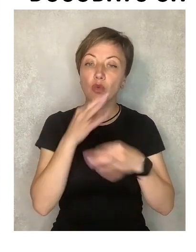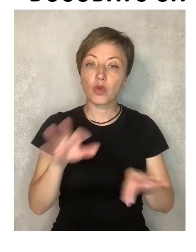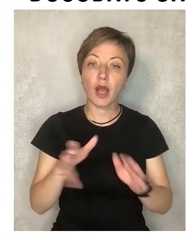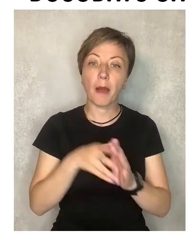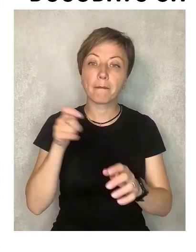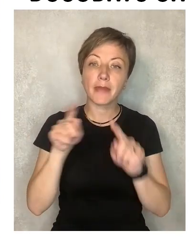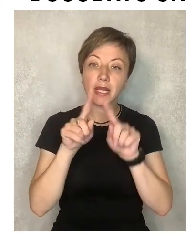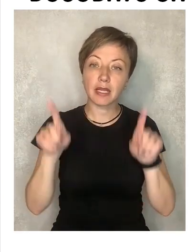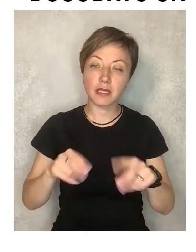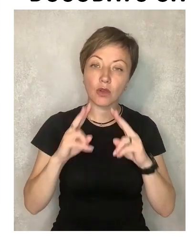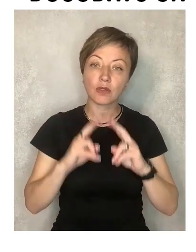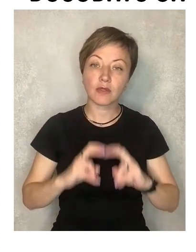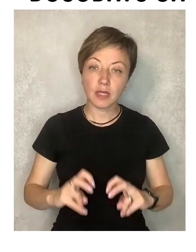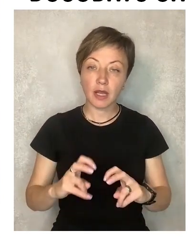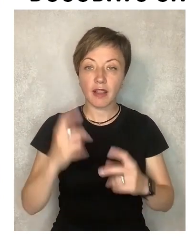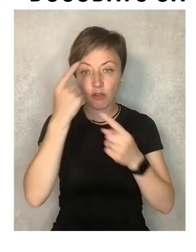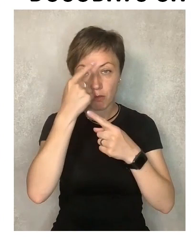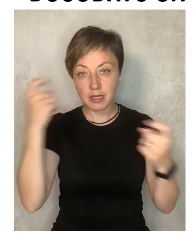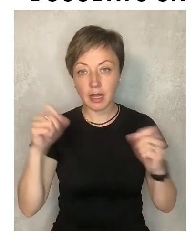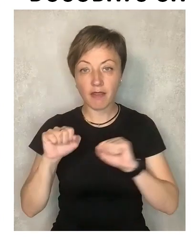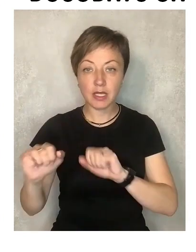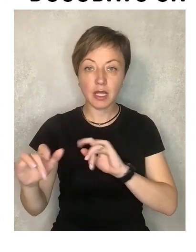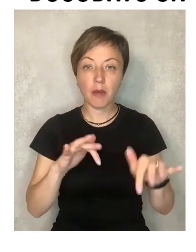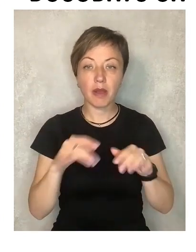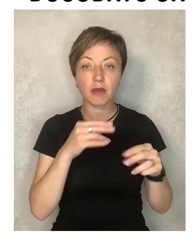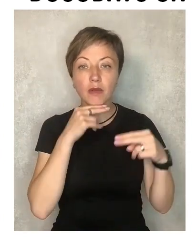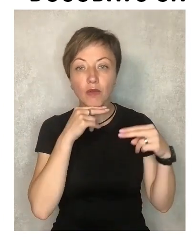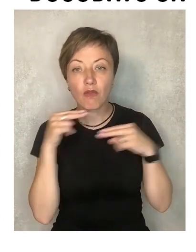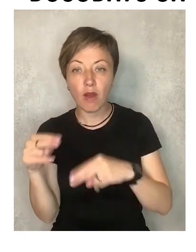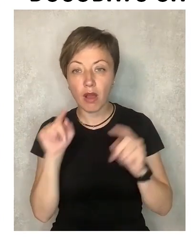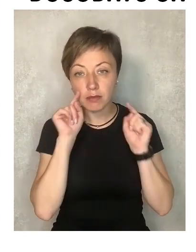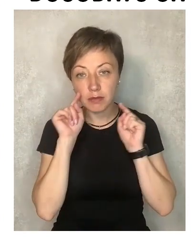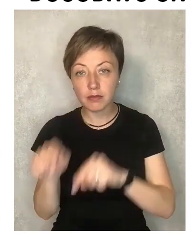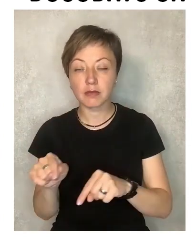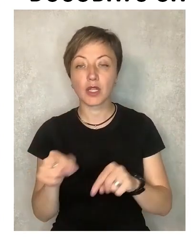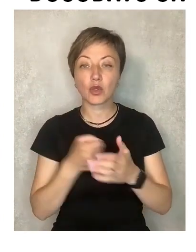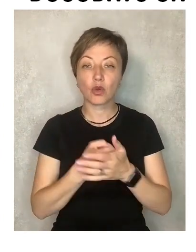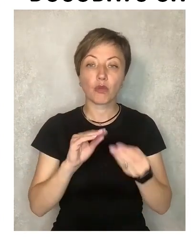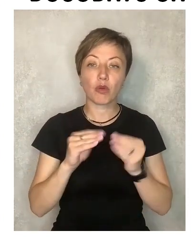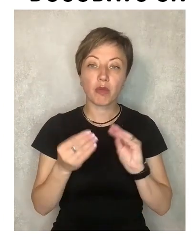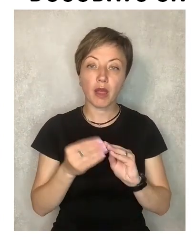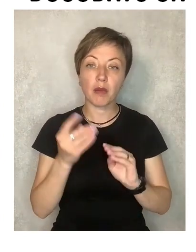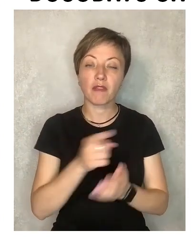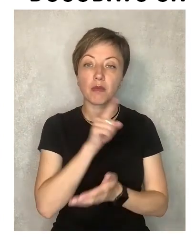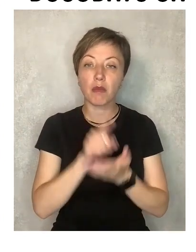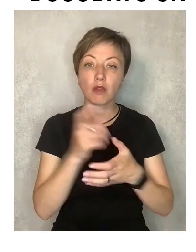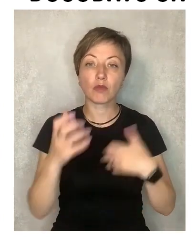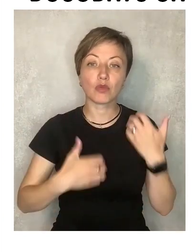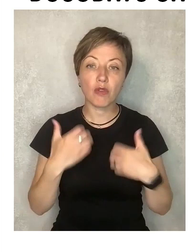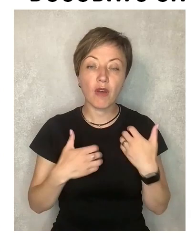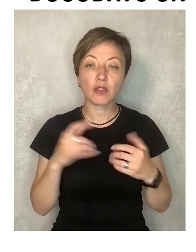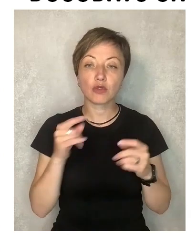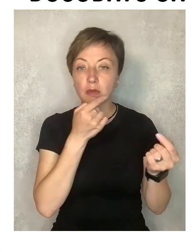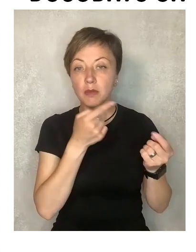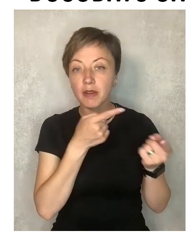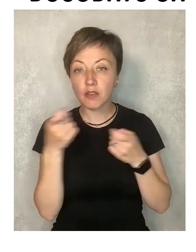чергу інформаційно-адвокаційна кампанія, тому що вона привертає величезну увагу до проблеми. Ви маєте потурбуватись про те, щоб вона привернула позитивну увагу